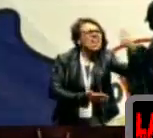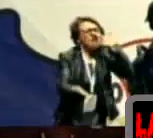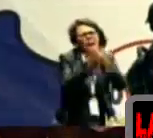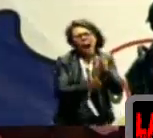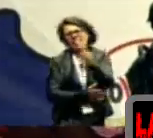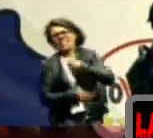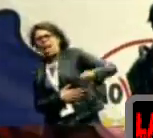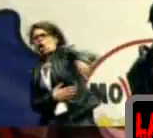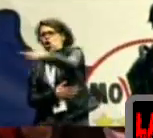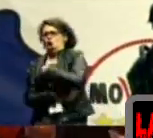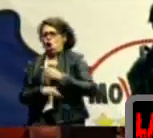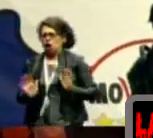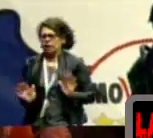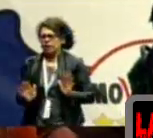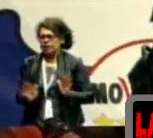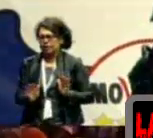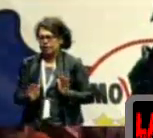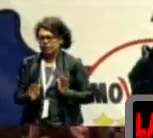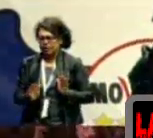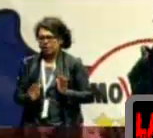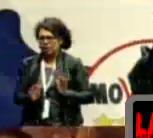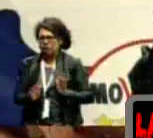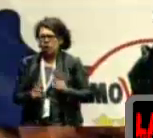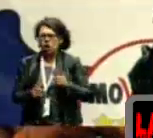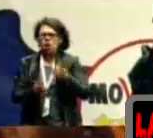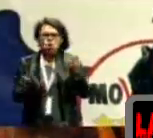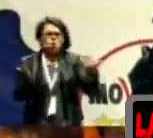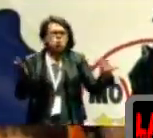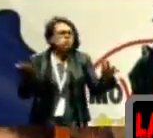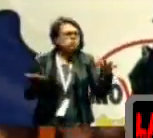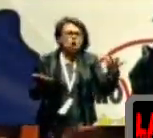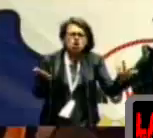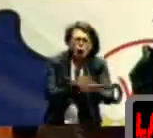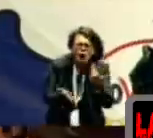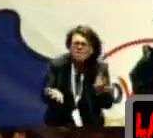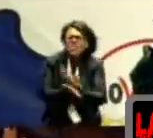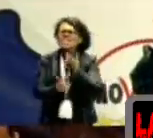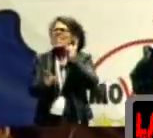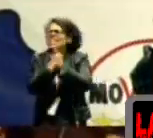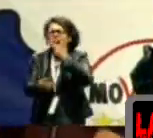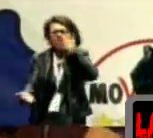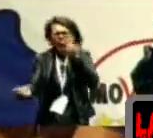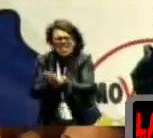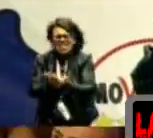nuova alla novità che stiamo portando dentro questa è la prima vittoria